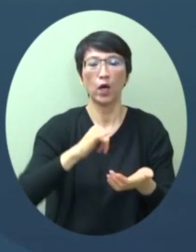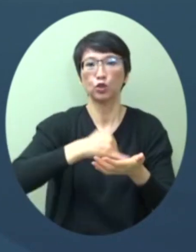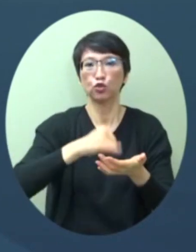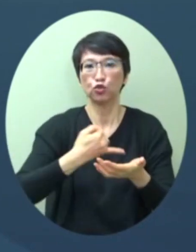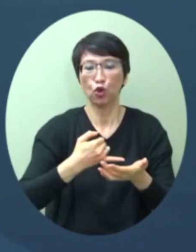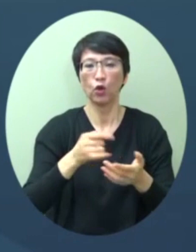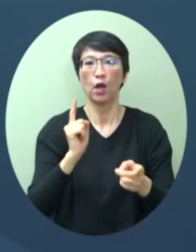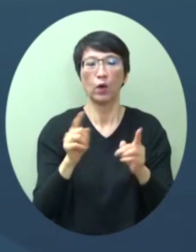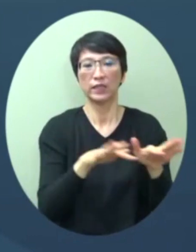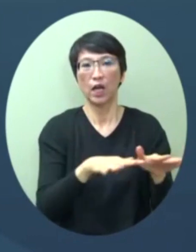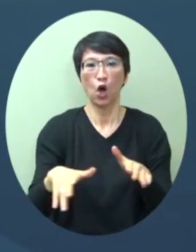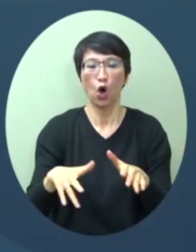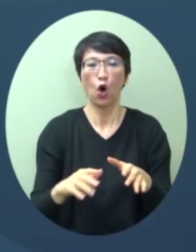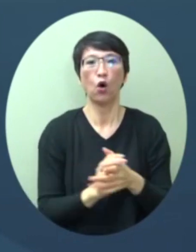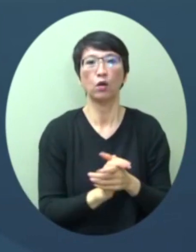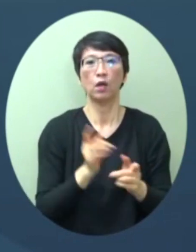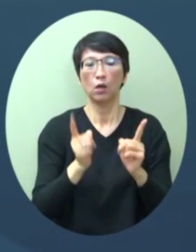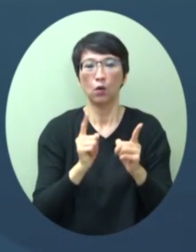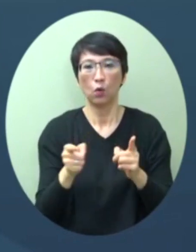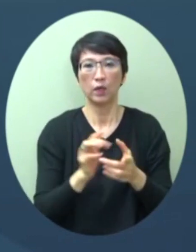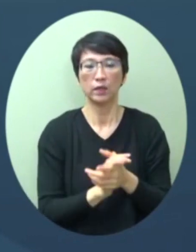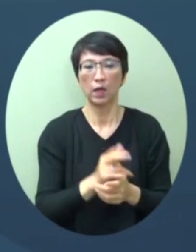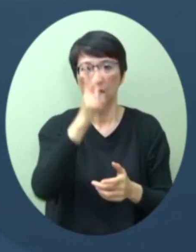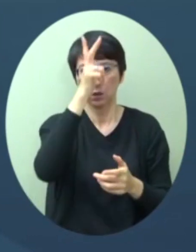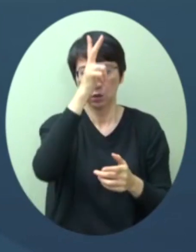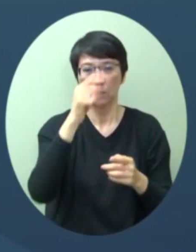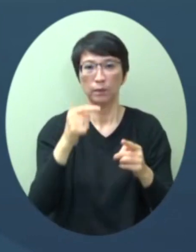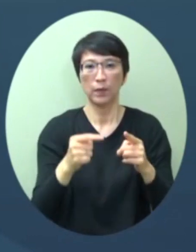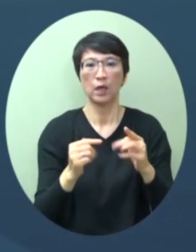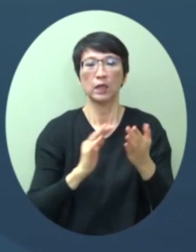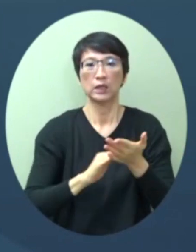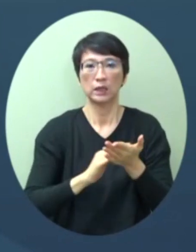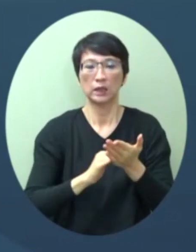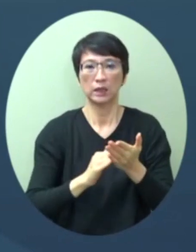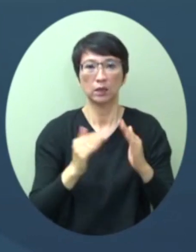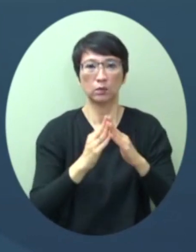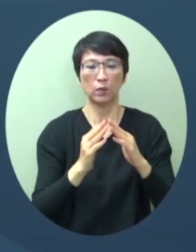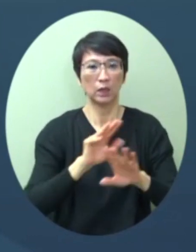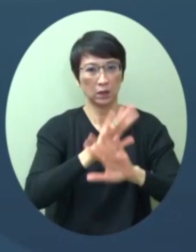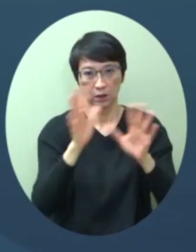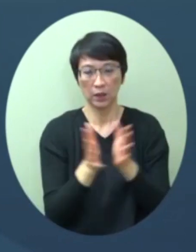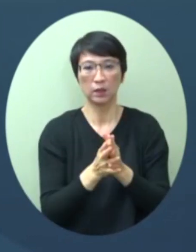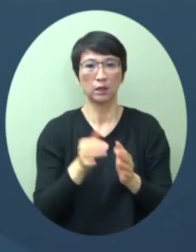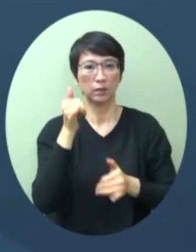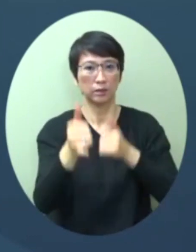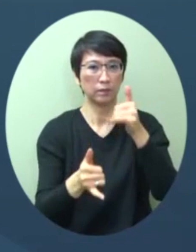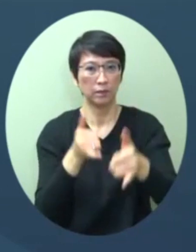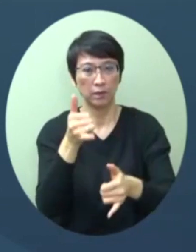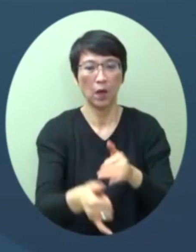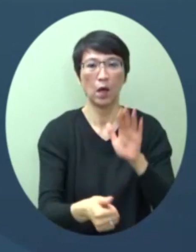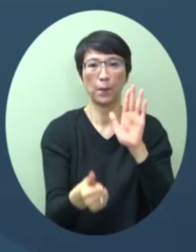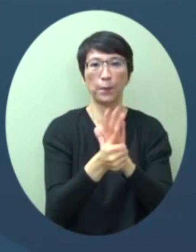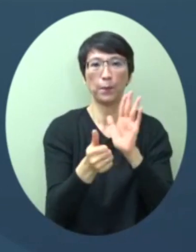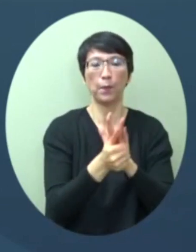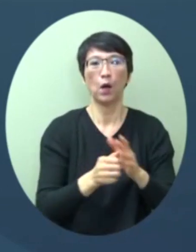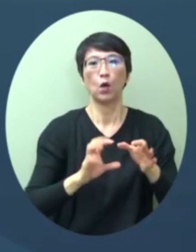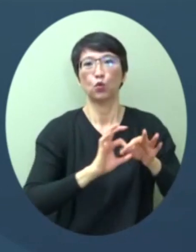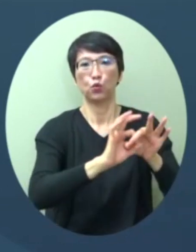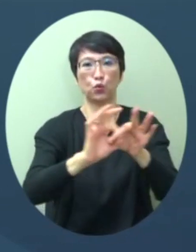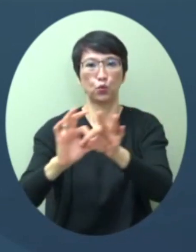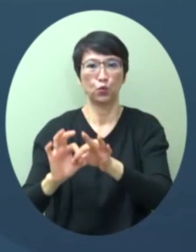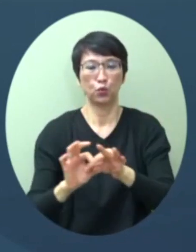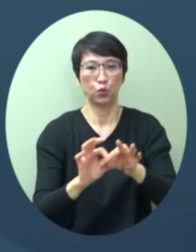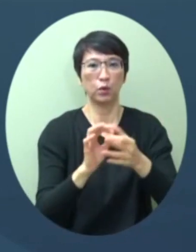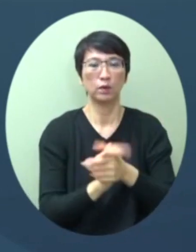局海事署或者公务员事务局的同事大家都是参与其中走到最前线联同